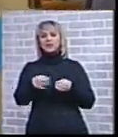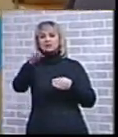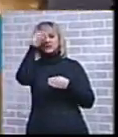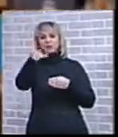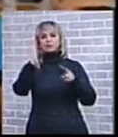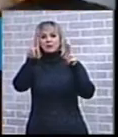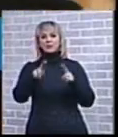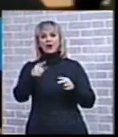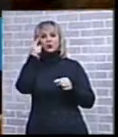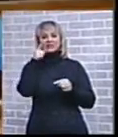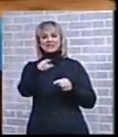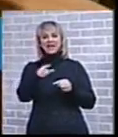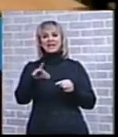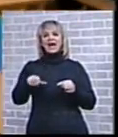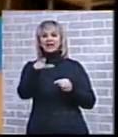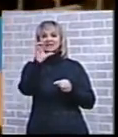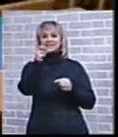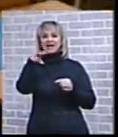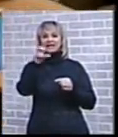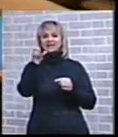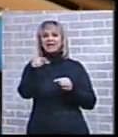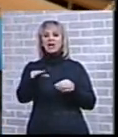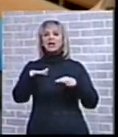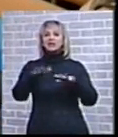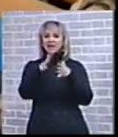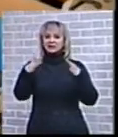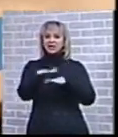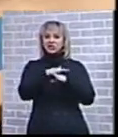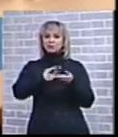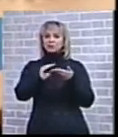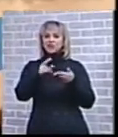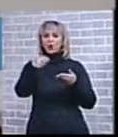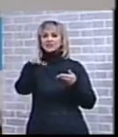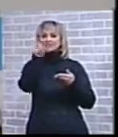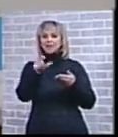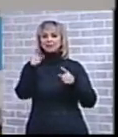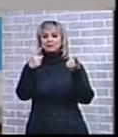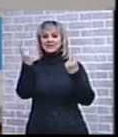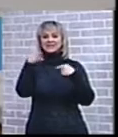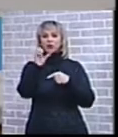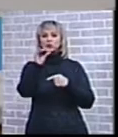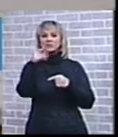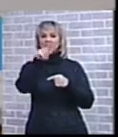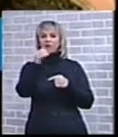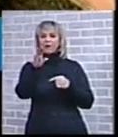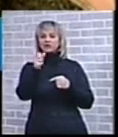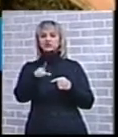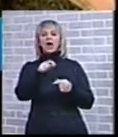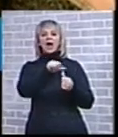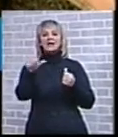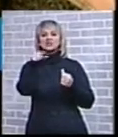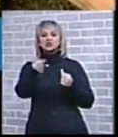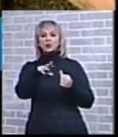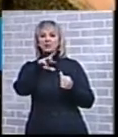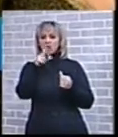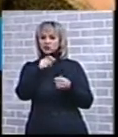Вспомнили правила и узнали о реке Селенге. Тотальный диктант писали по эссе писателя Юзефовича. Особенно